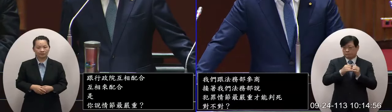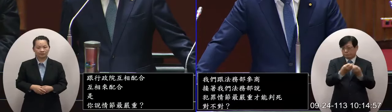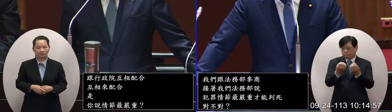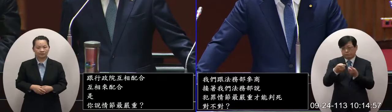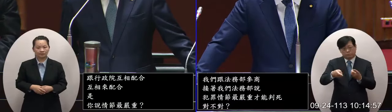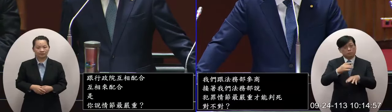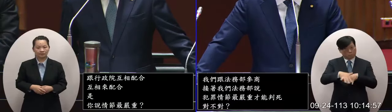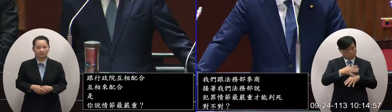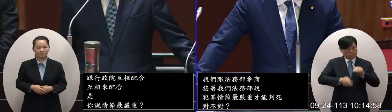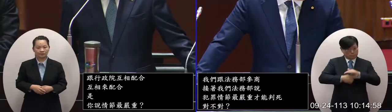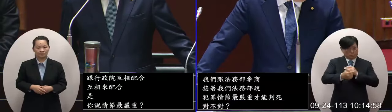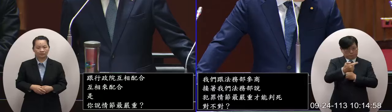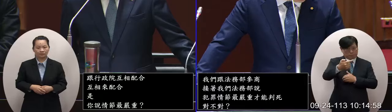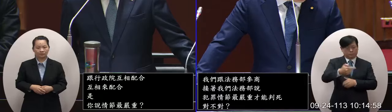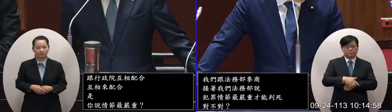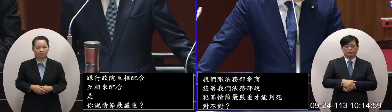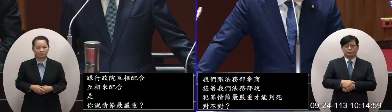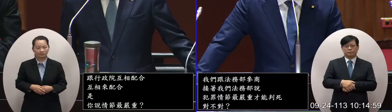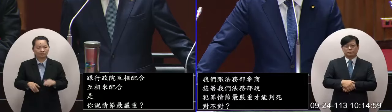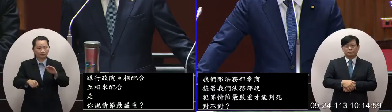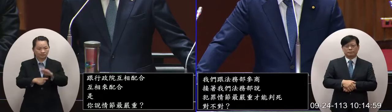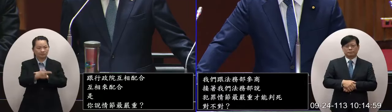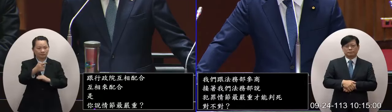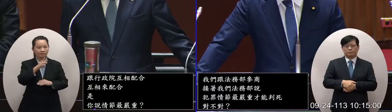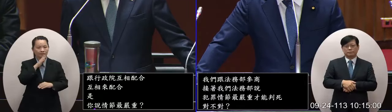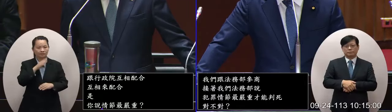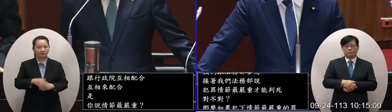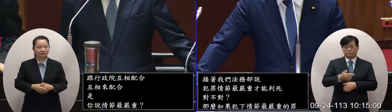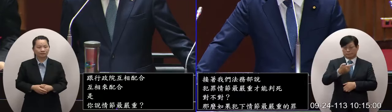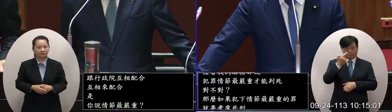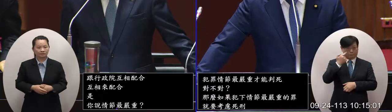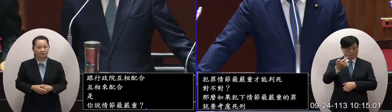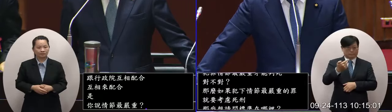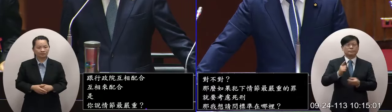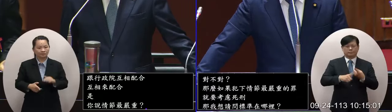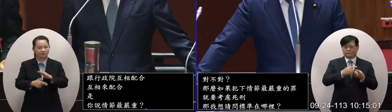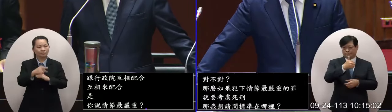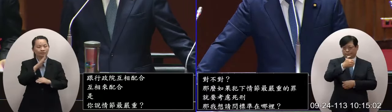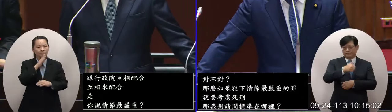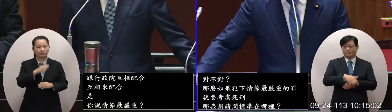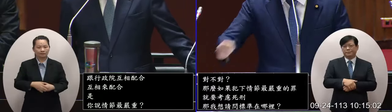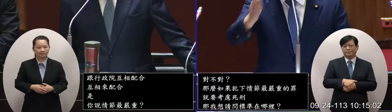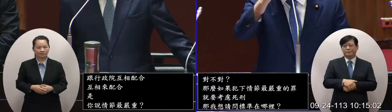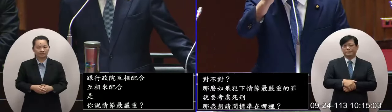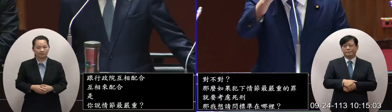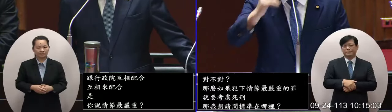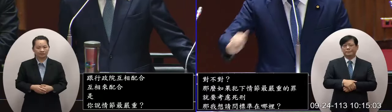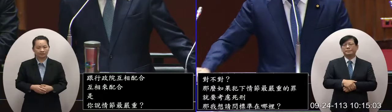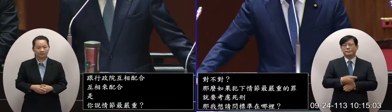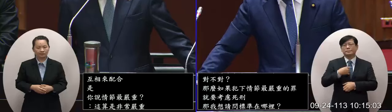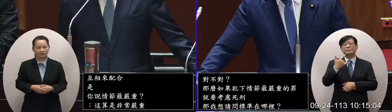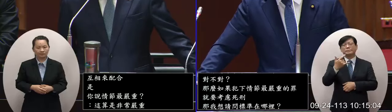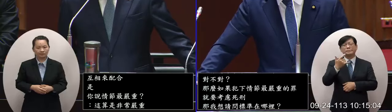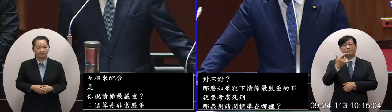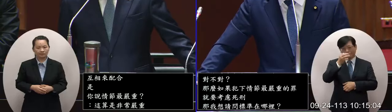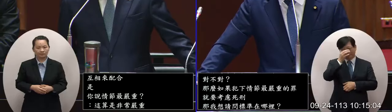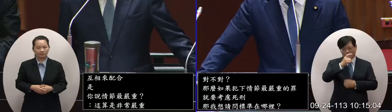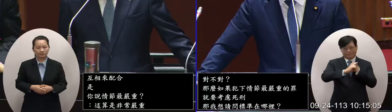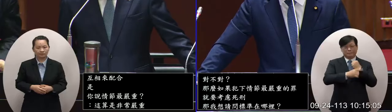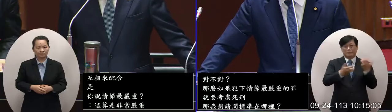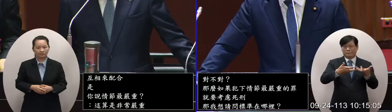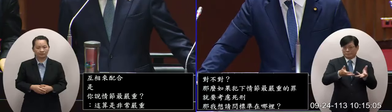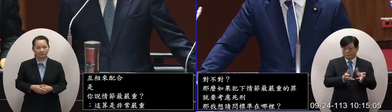些算不算犯罪情节严重？ 这个是算非常严重的。 啊，非常严重哈！哎，谢谢。我就看我们法务部